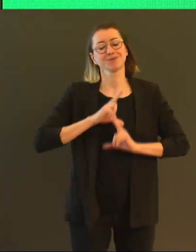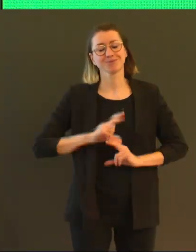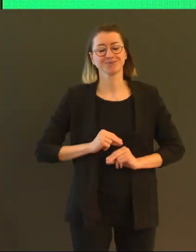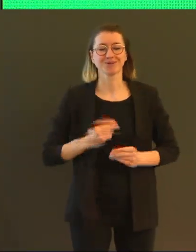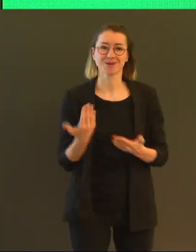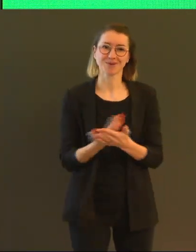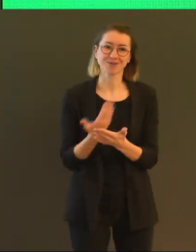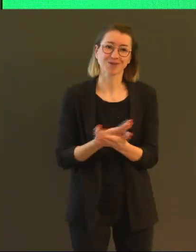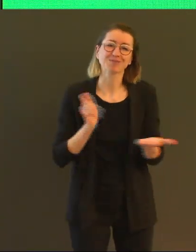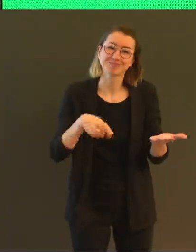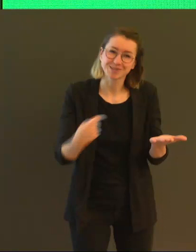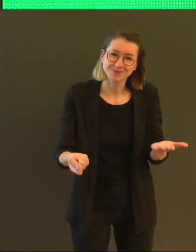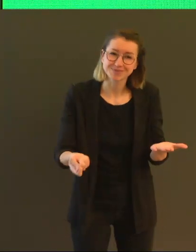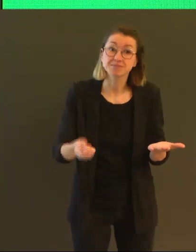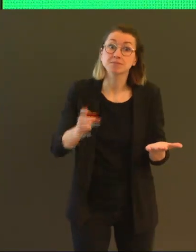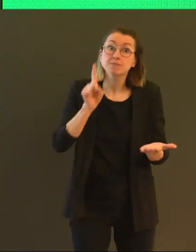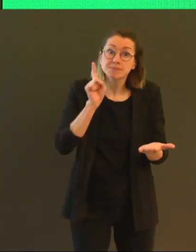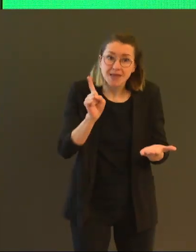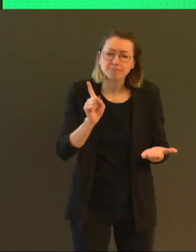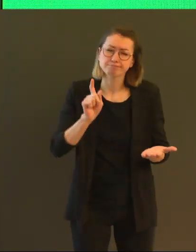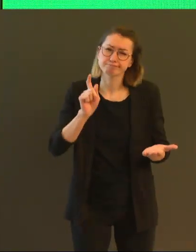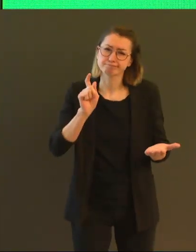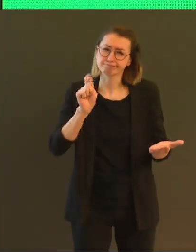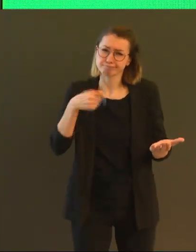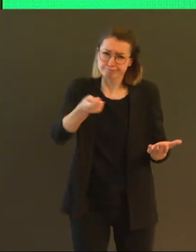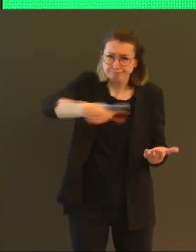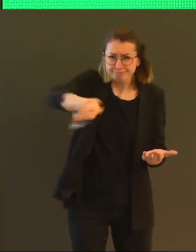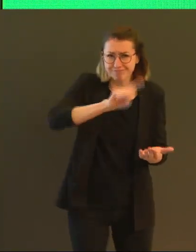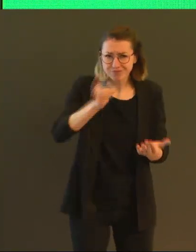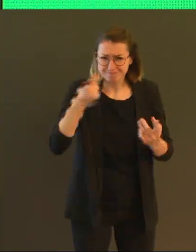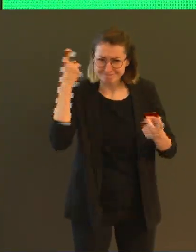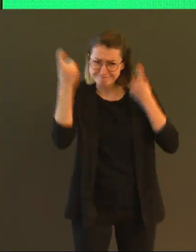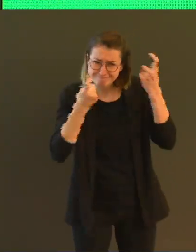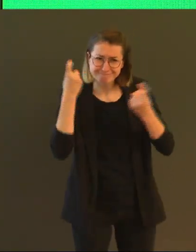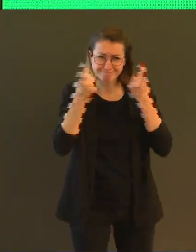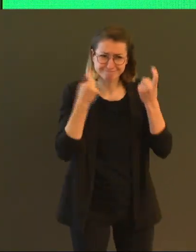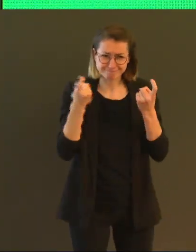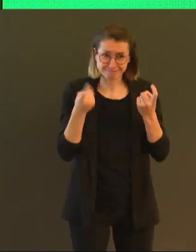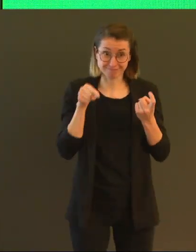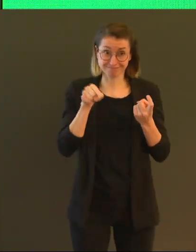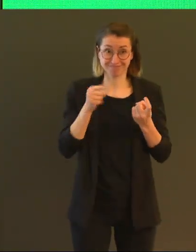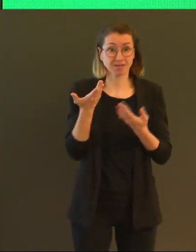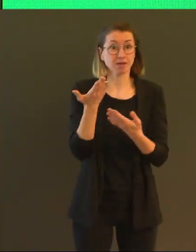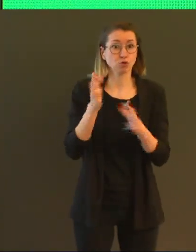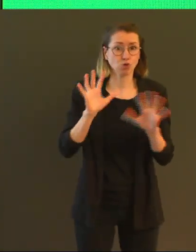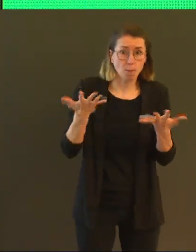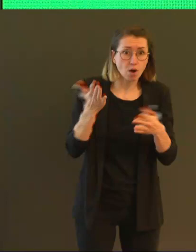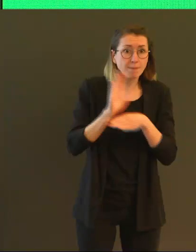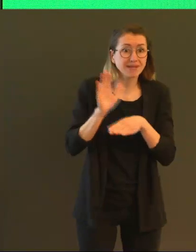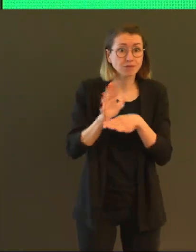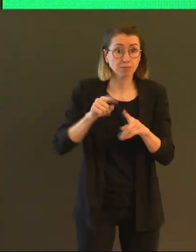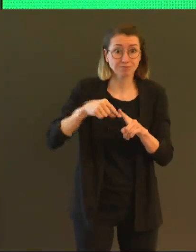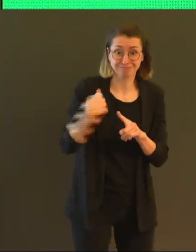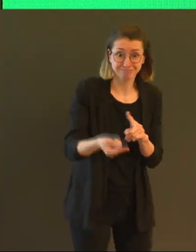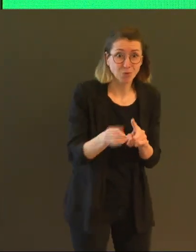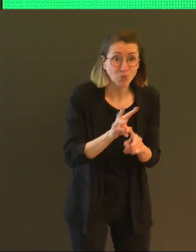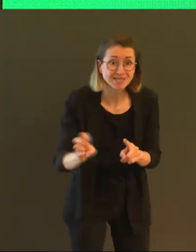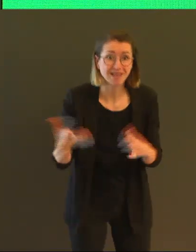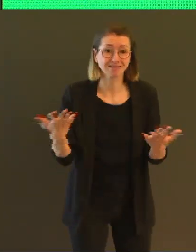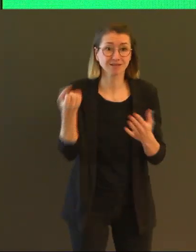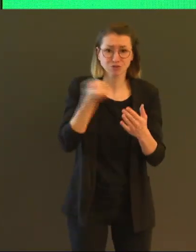encore néanmoins beaucoup de questions. Par exemple, comment se dérouleront les prochains week-ends, les prochaines semaines, les prochains